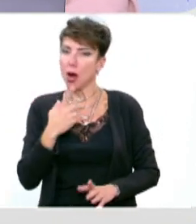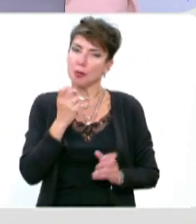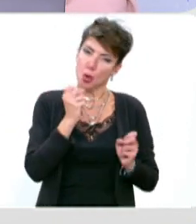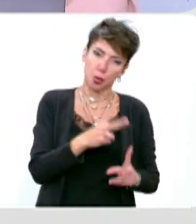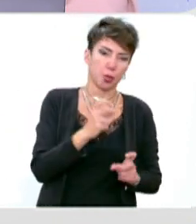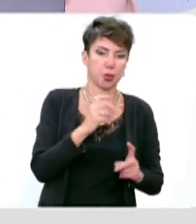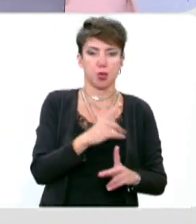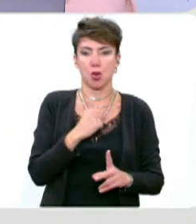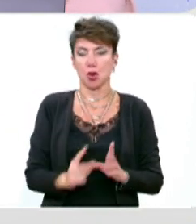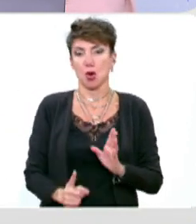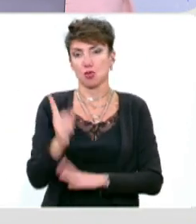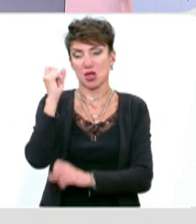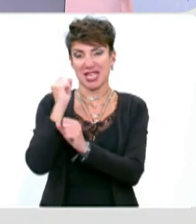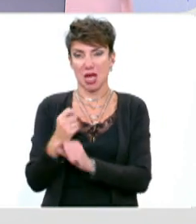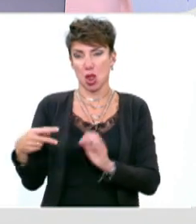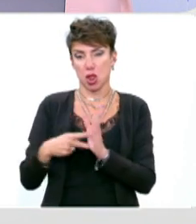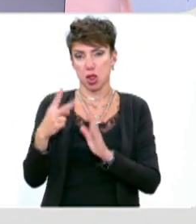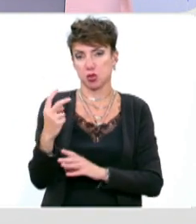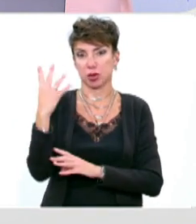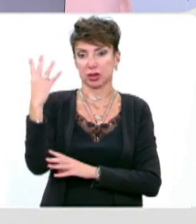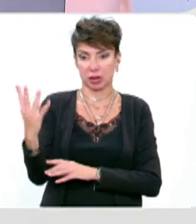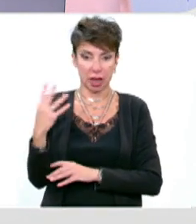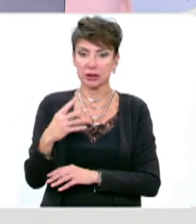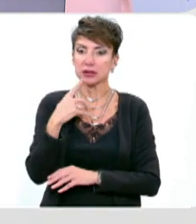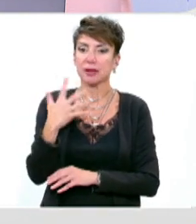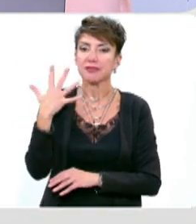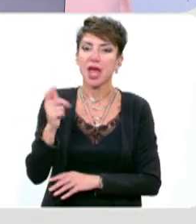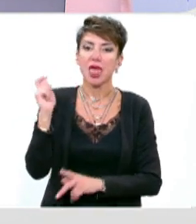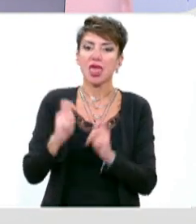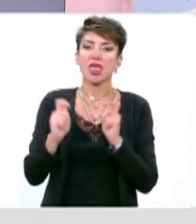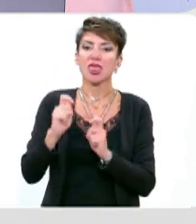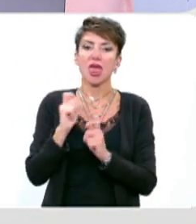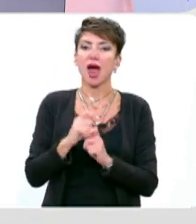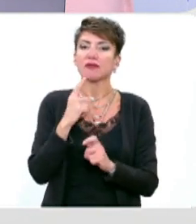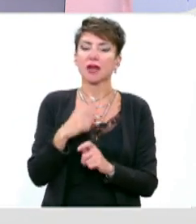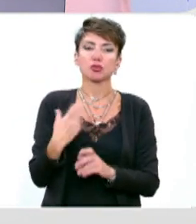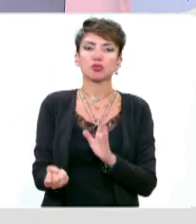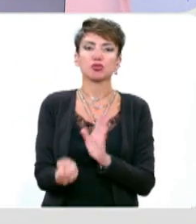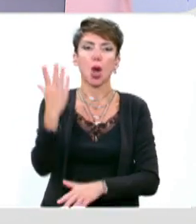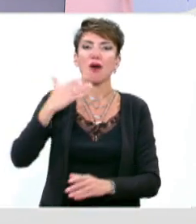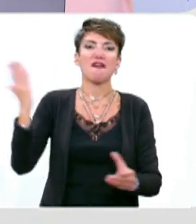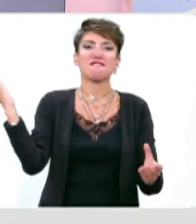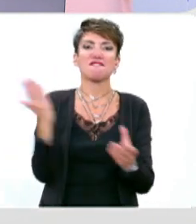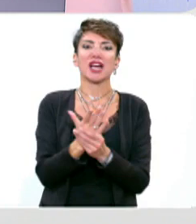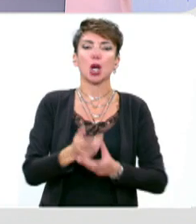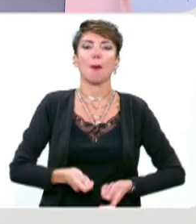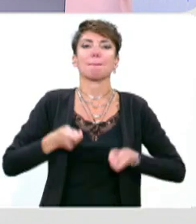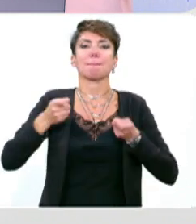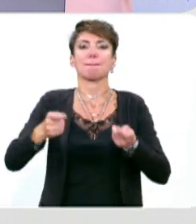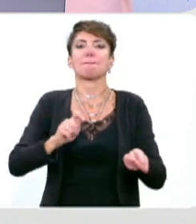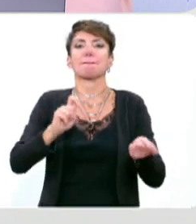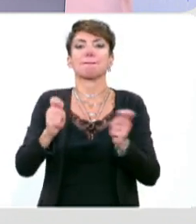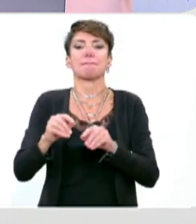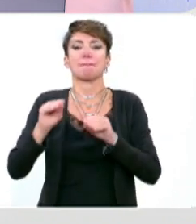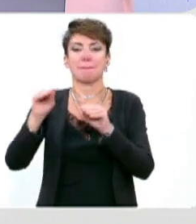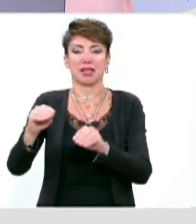1η ιανουαρίου του 2024 α η δημιουργία και η εφαρμογή του ψηφιακού φακέλου μεταβίβασης ακινήτων όλη ηη διαδικασία θα